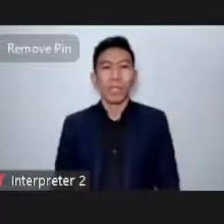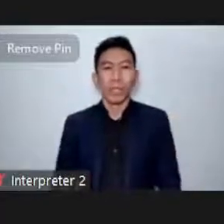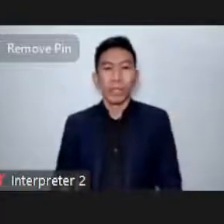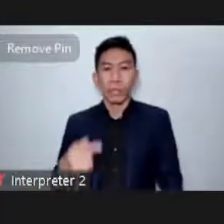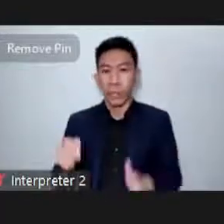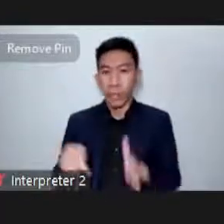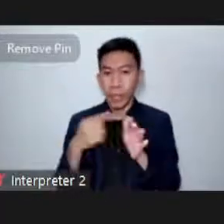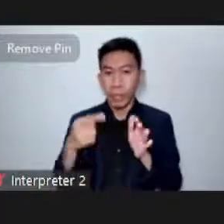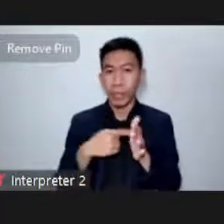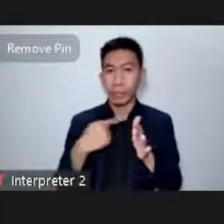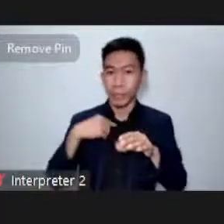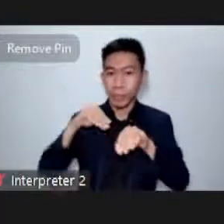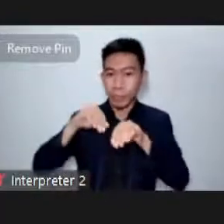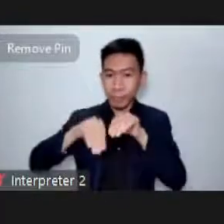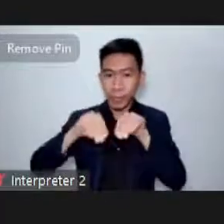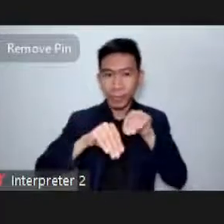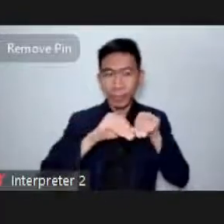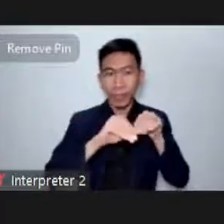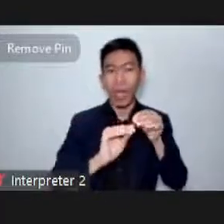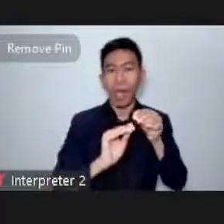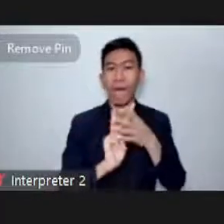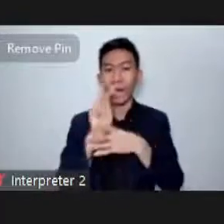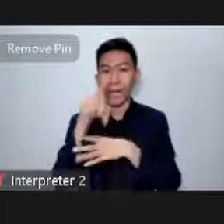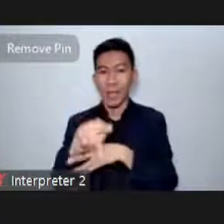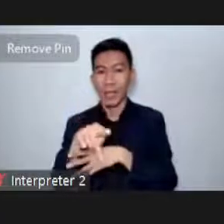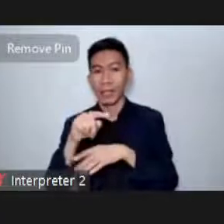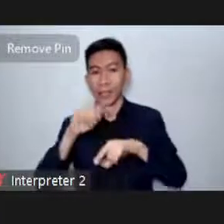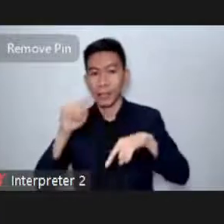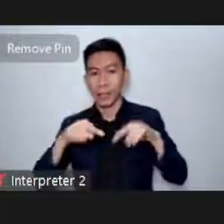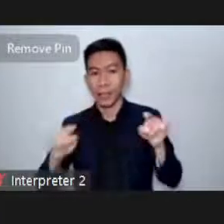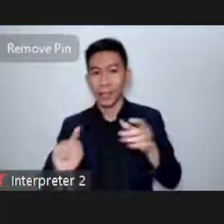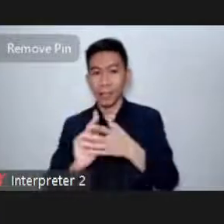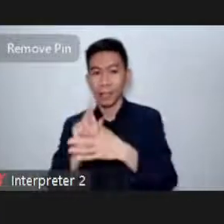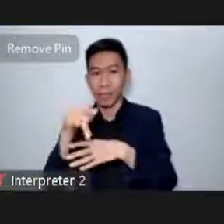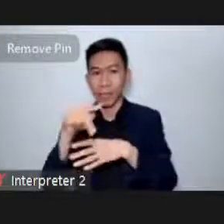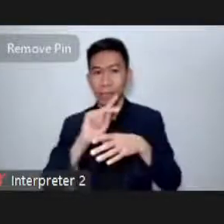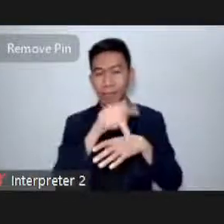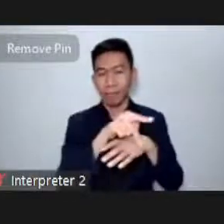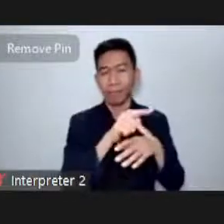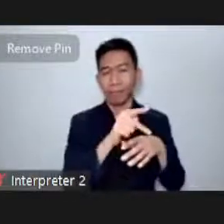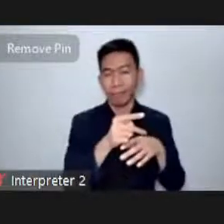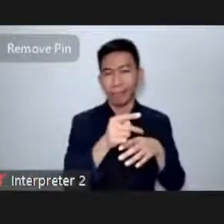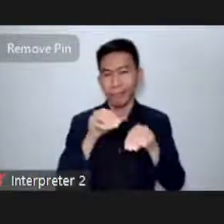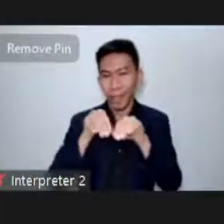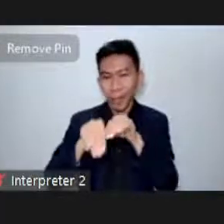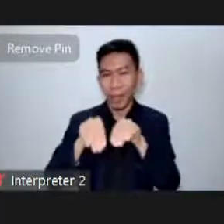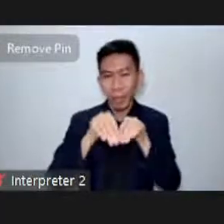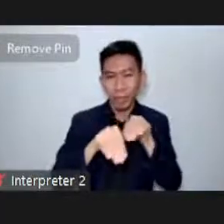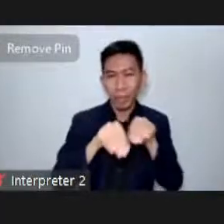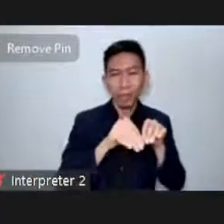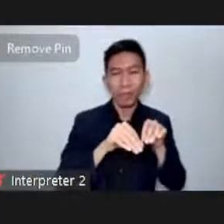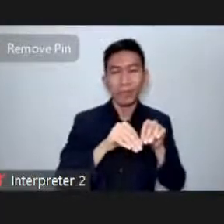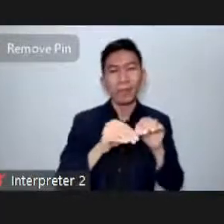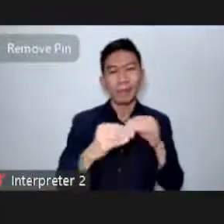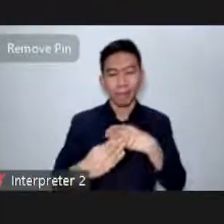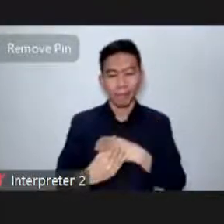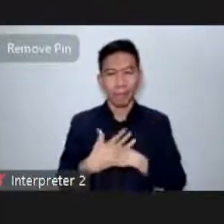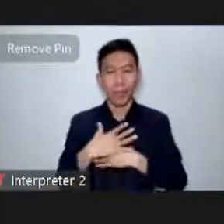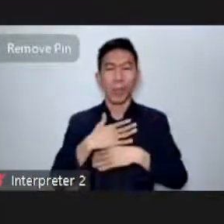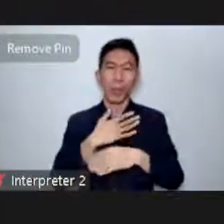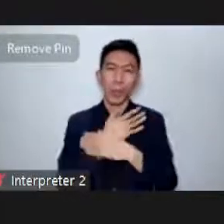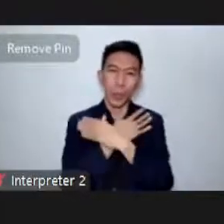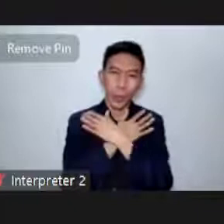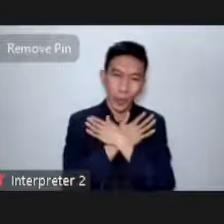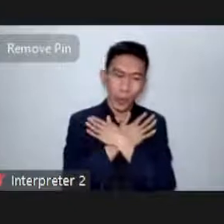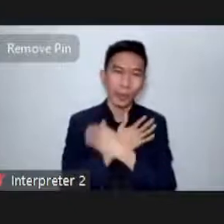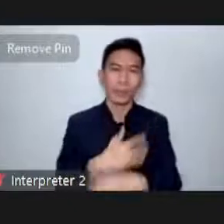minsan nagtatanim po ako ng mga halaman, iba't ibang halaman po para makaka-relax din po